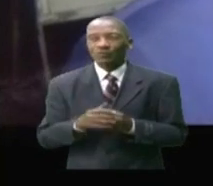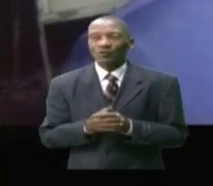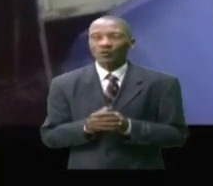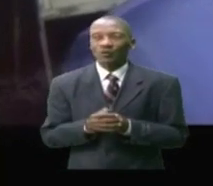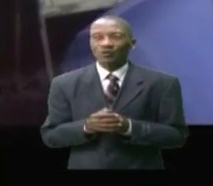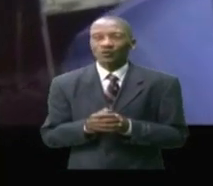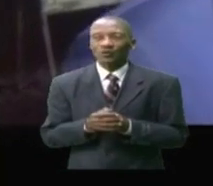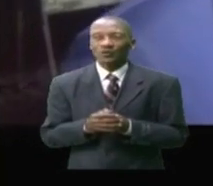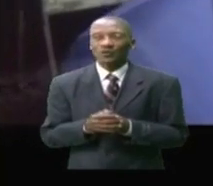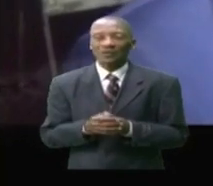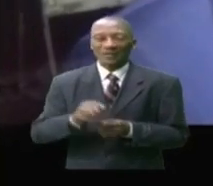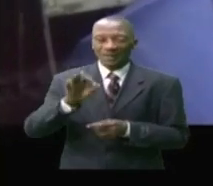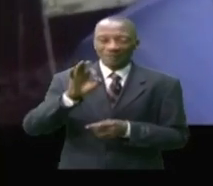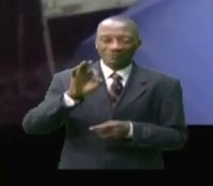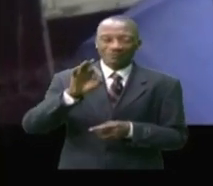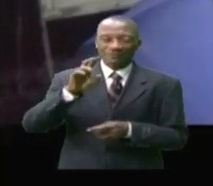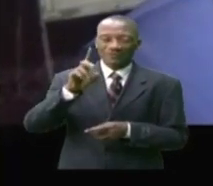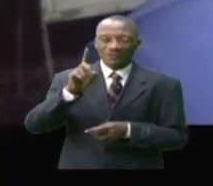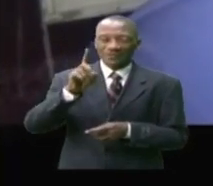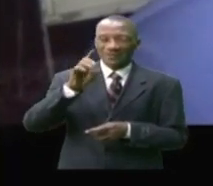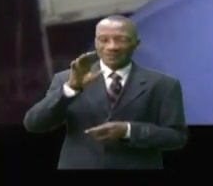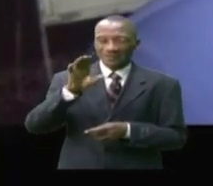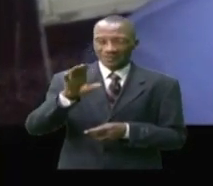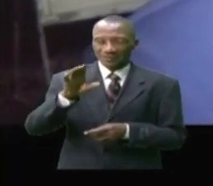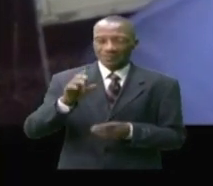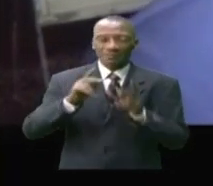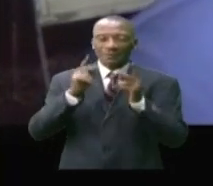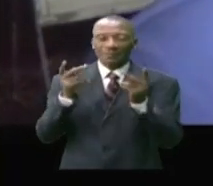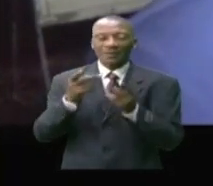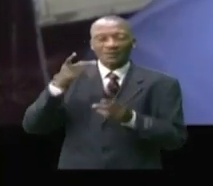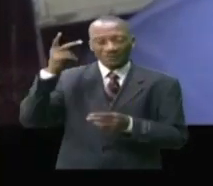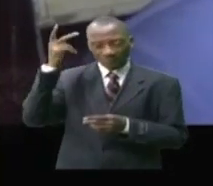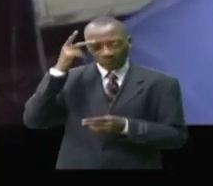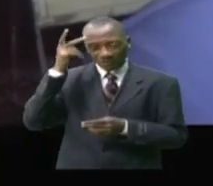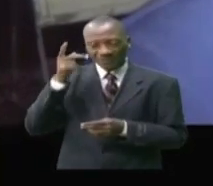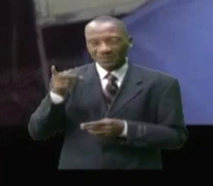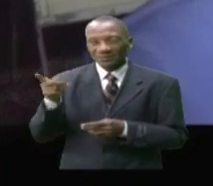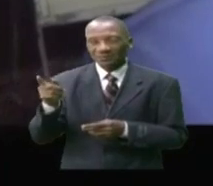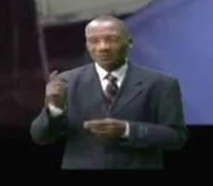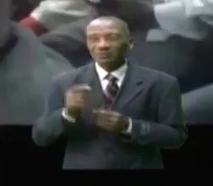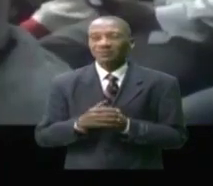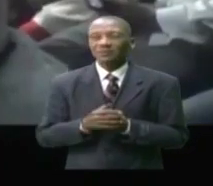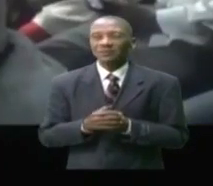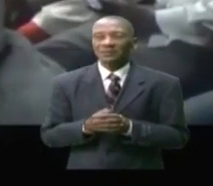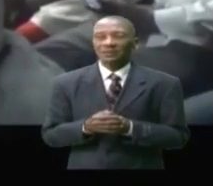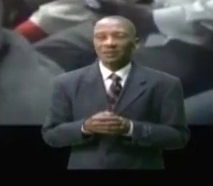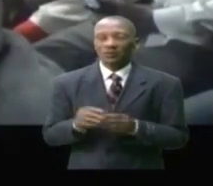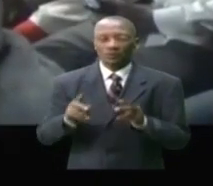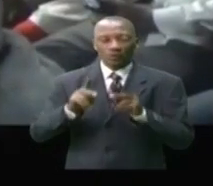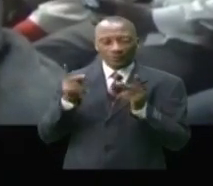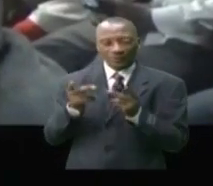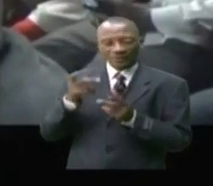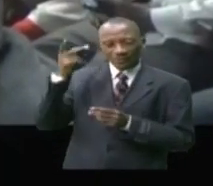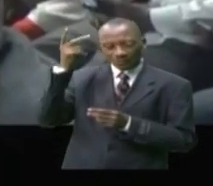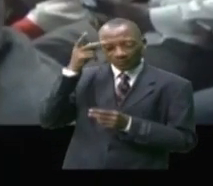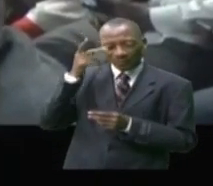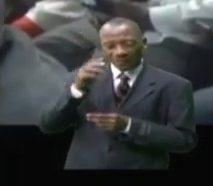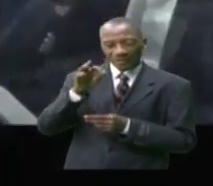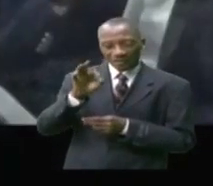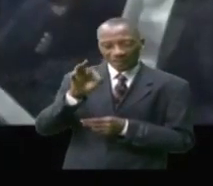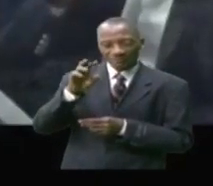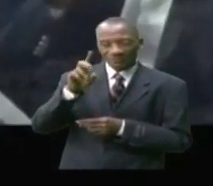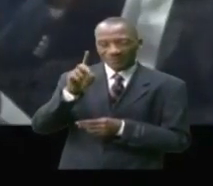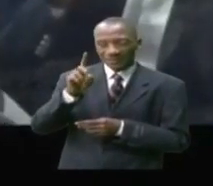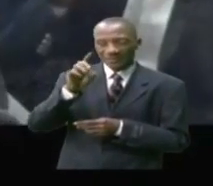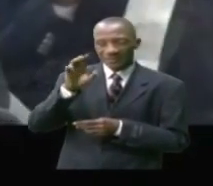la RDC subit une menace de balkanisation dans l'Est. Pour relever ce défi, il faut non seulement déterminer la